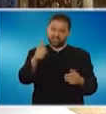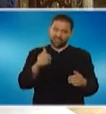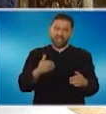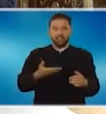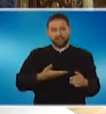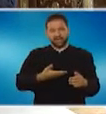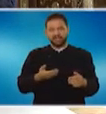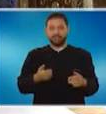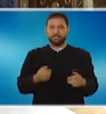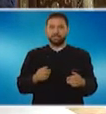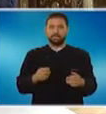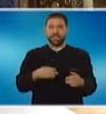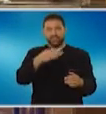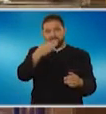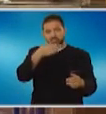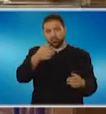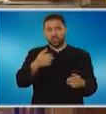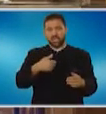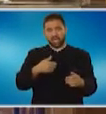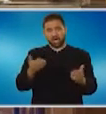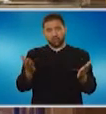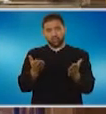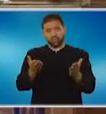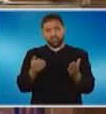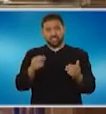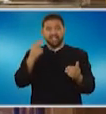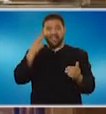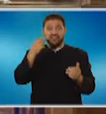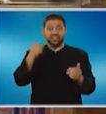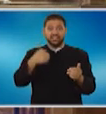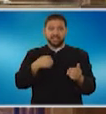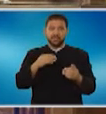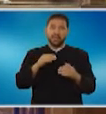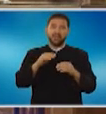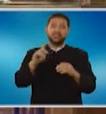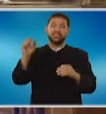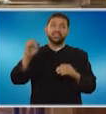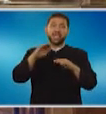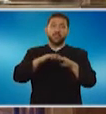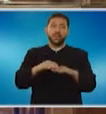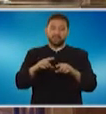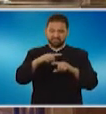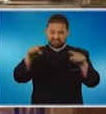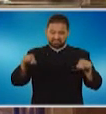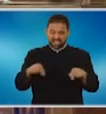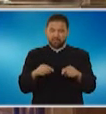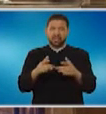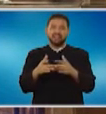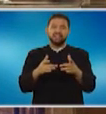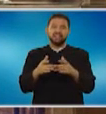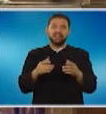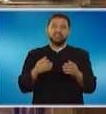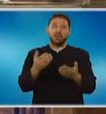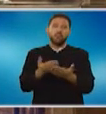scăpa de cărți. Mărturisesc că îi citesc fetițe mele de pe tabletă povești, dar vreau să vă întreb, părinte